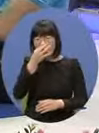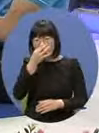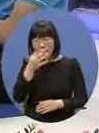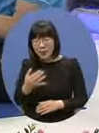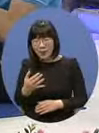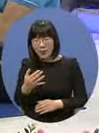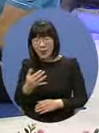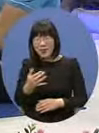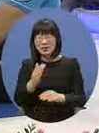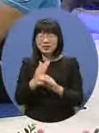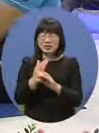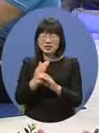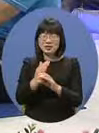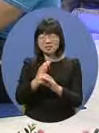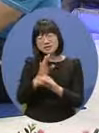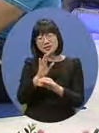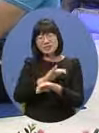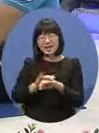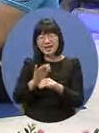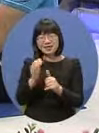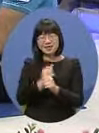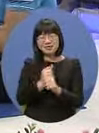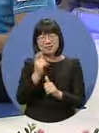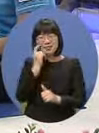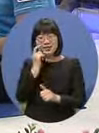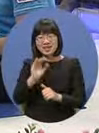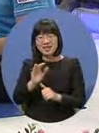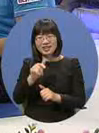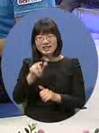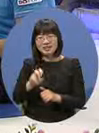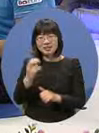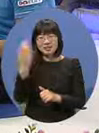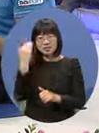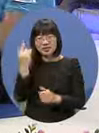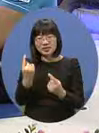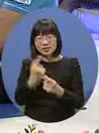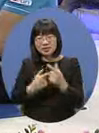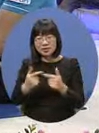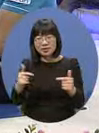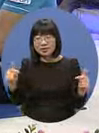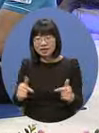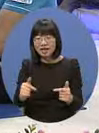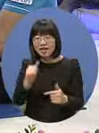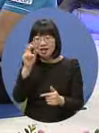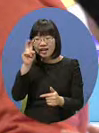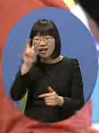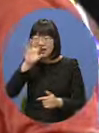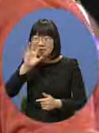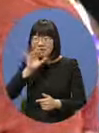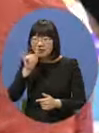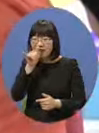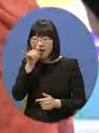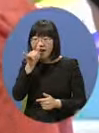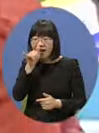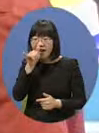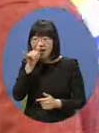그래서 이렇게 중심을 못 잡고 좀. 네, 아니, 왔다 근데 김정희 씨가 지난번보다는 조금 더 나아지신 더 것 같아요. 같아요. 연습하셨죠, 네. 그동안.